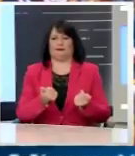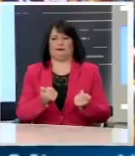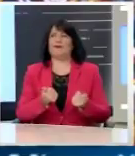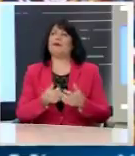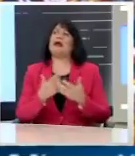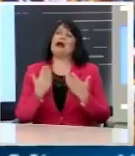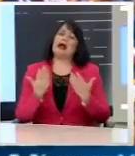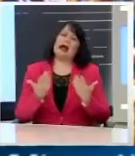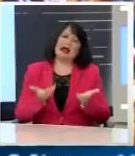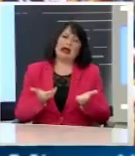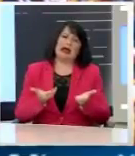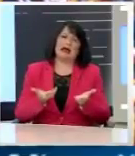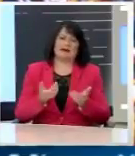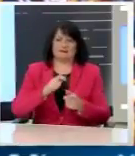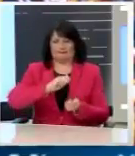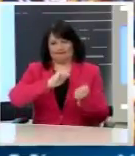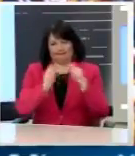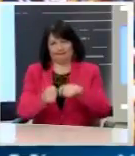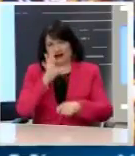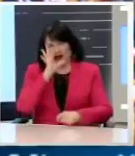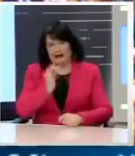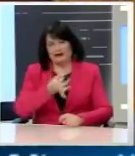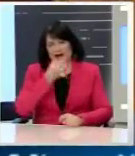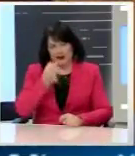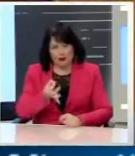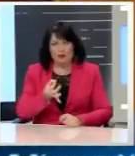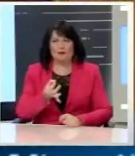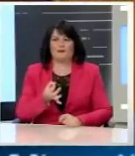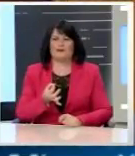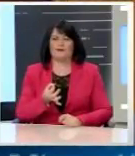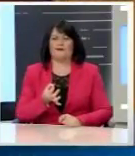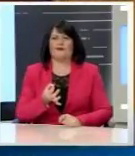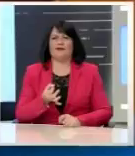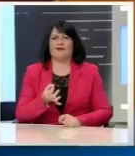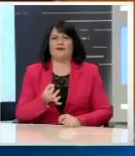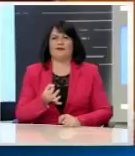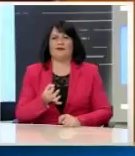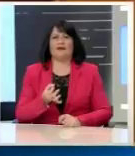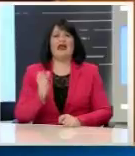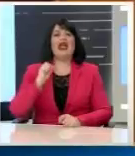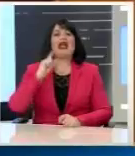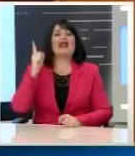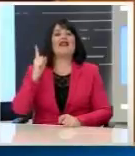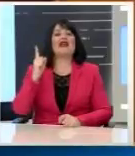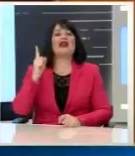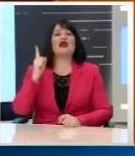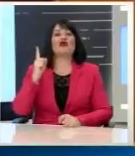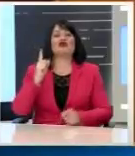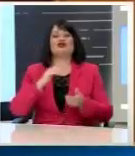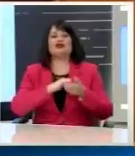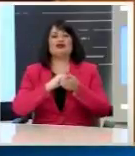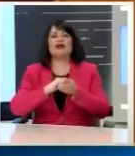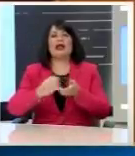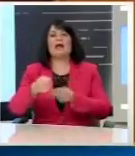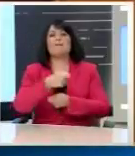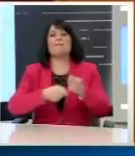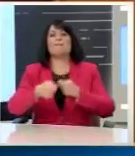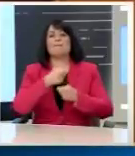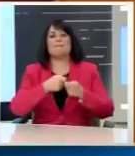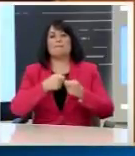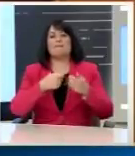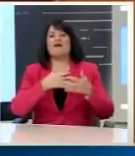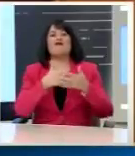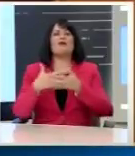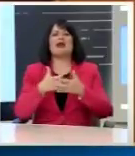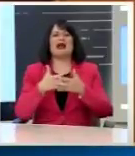Για την αποκατάσταση της αλήθειας μόνο να πω ότι επρόκειτο για την ετήσια εκδήλωση του Συνδέσμου Επιχειρήσεων Ναυτιλικής